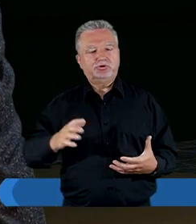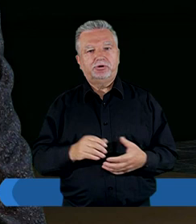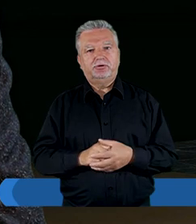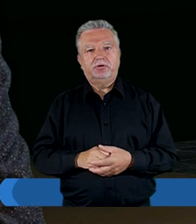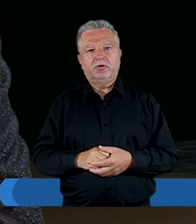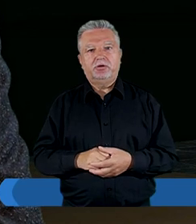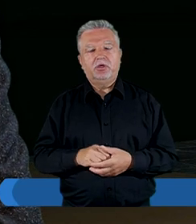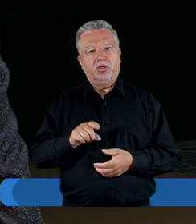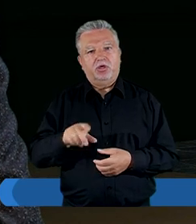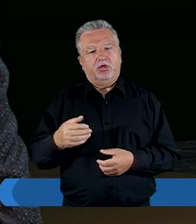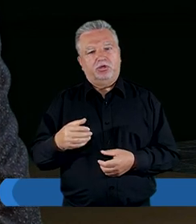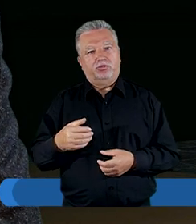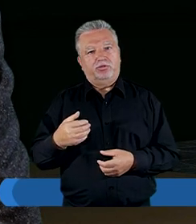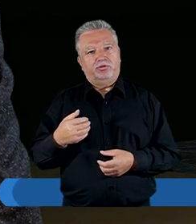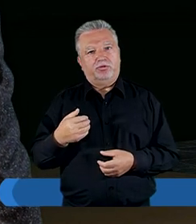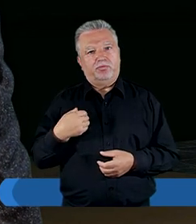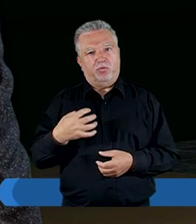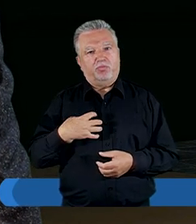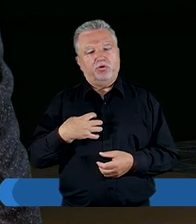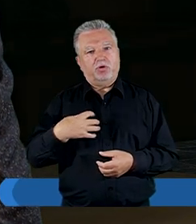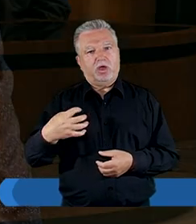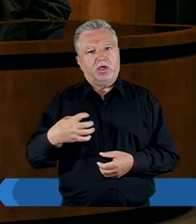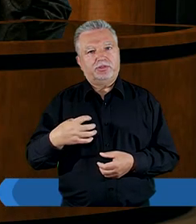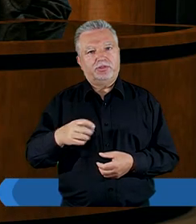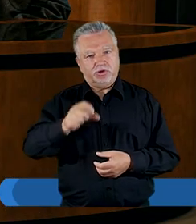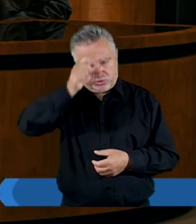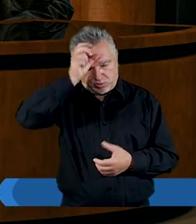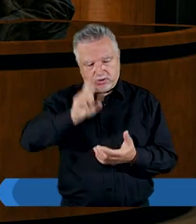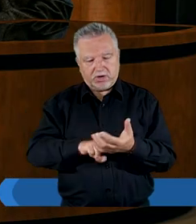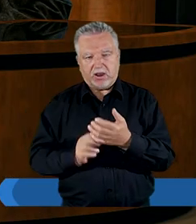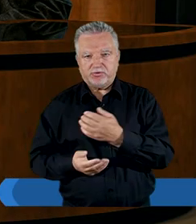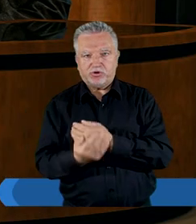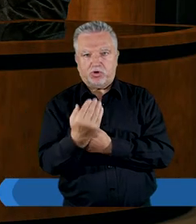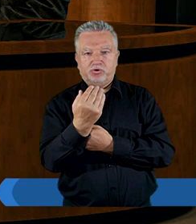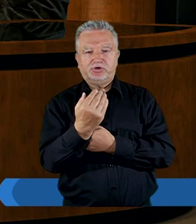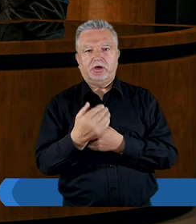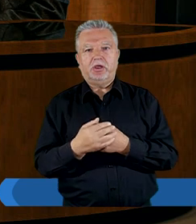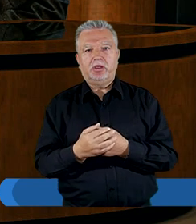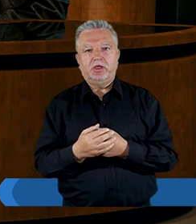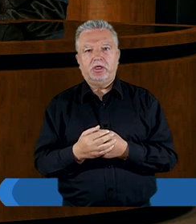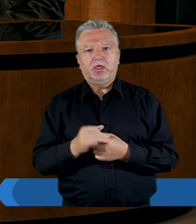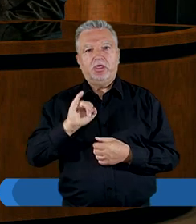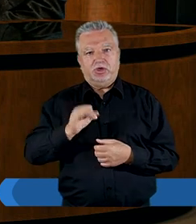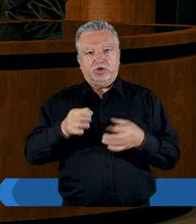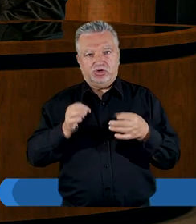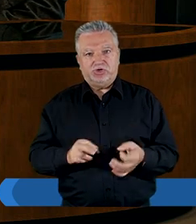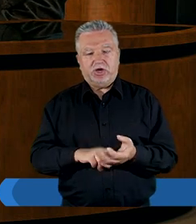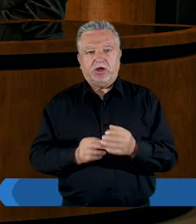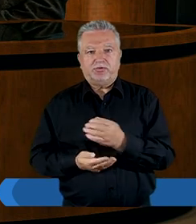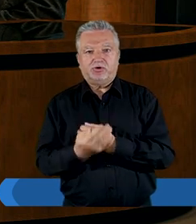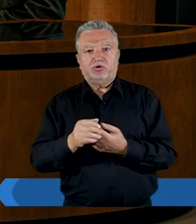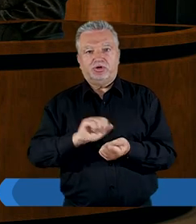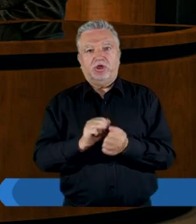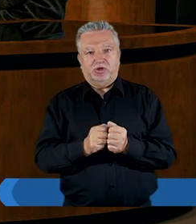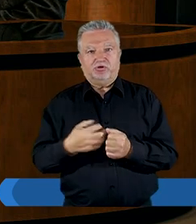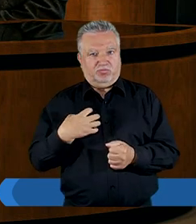był to mąż najmożniejszy ze wszystkich mieszkańców wschodu. Wiemy, że nawet dzisiaj na wschodzie są